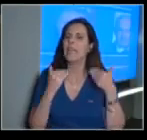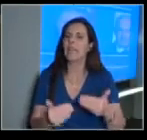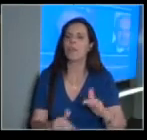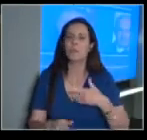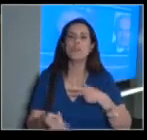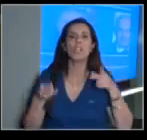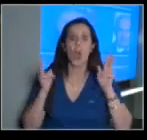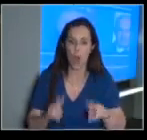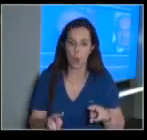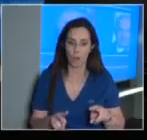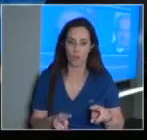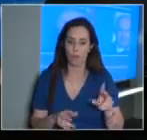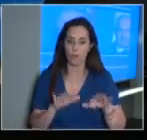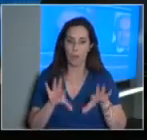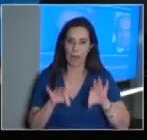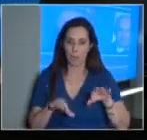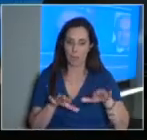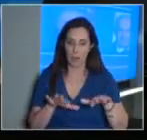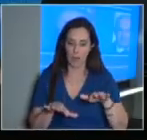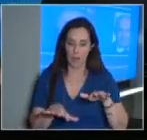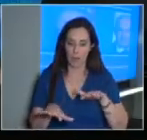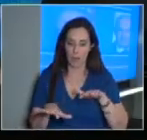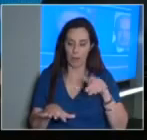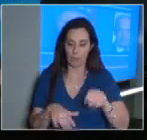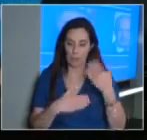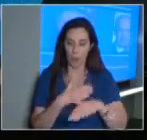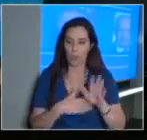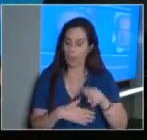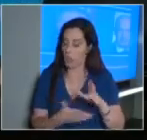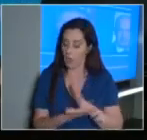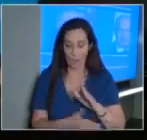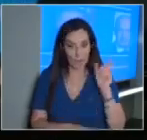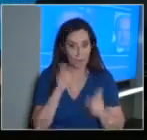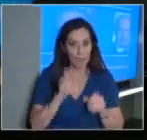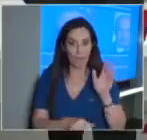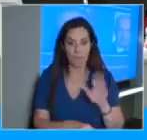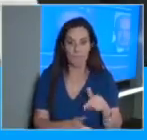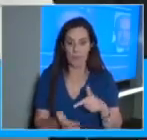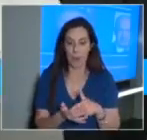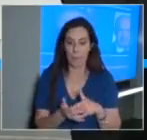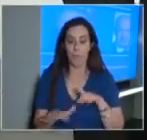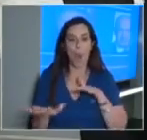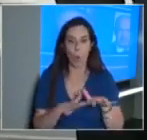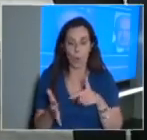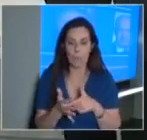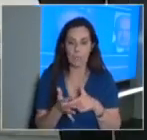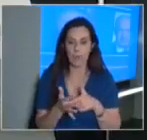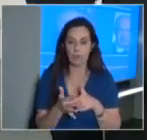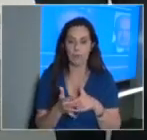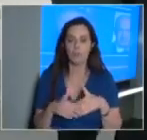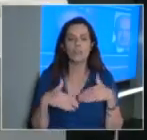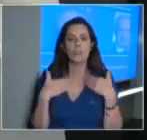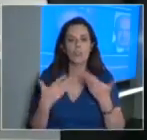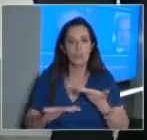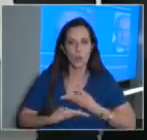ככל יכולתי בקדנציה הקודמת. זה נכון, תחושתי שיש בשלות גם בציבור וגם בקואליציה המסתמנת,